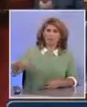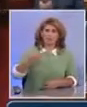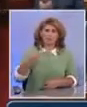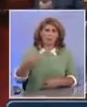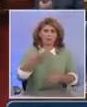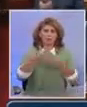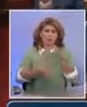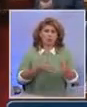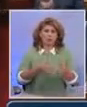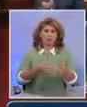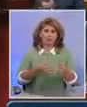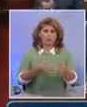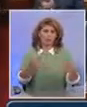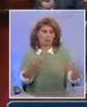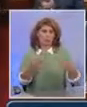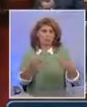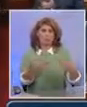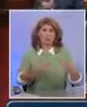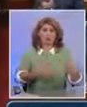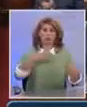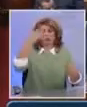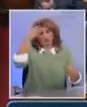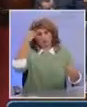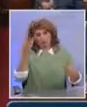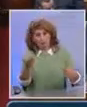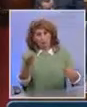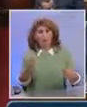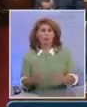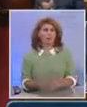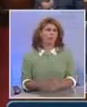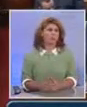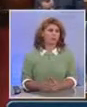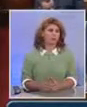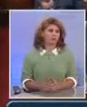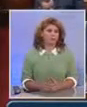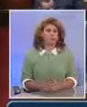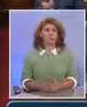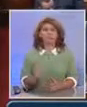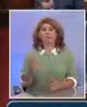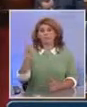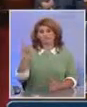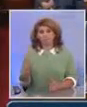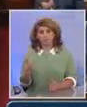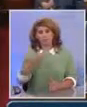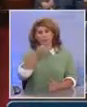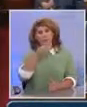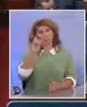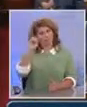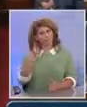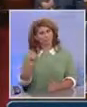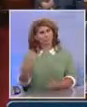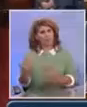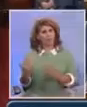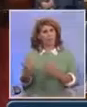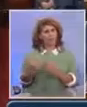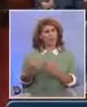να αντιπαρατεθεί με τον κύριο Τσίπρα, όταν μιλώντας ίσως επηρεαζόμενος από τον